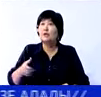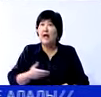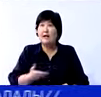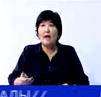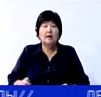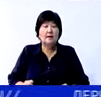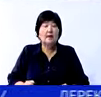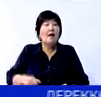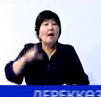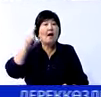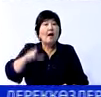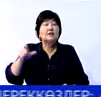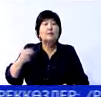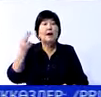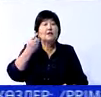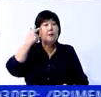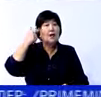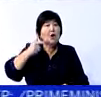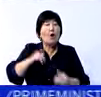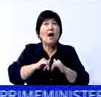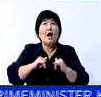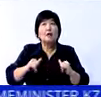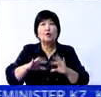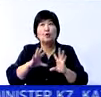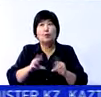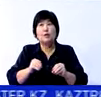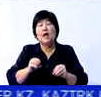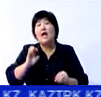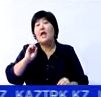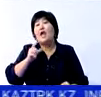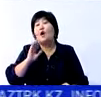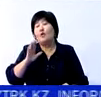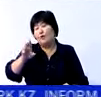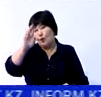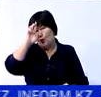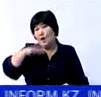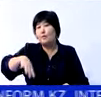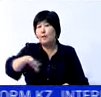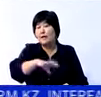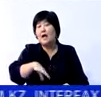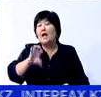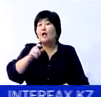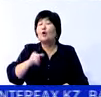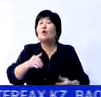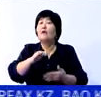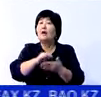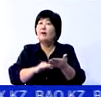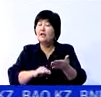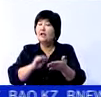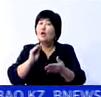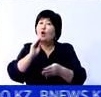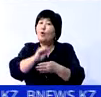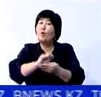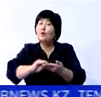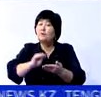азаматтардың цифрлық сауаттылықтарын арттыру бойынша ЕГОВ үкіметінің және де ЕГОВ мобайл мобильді